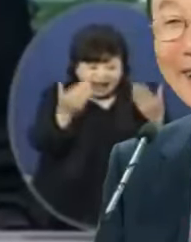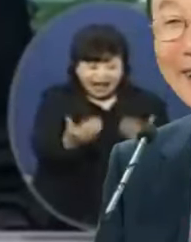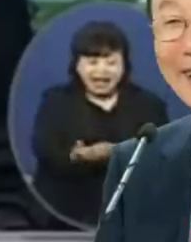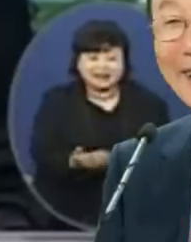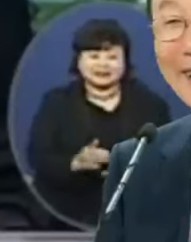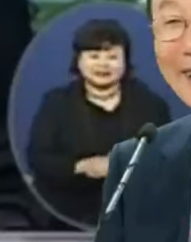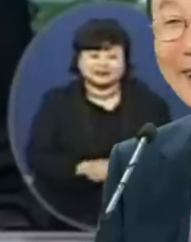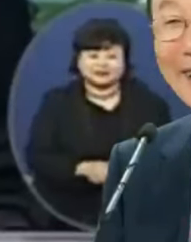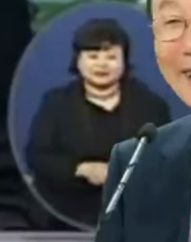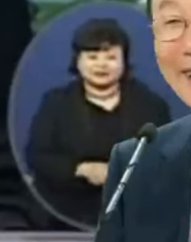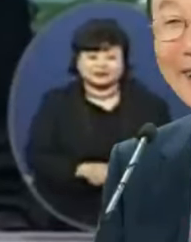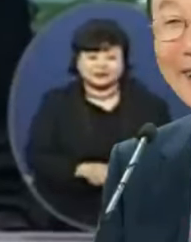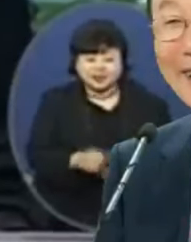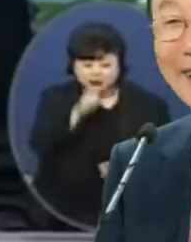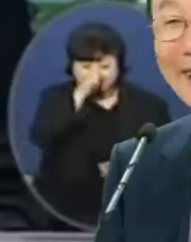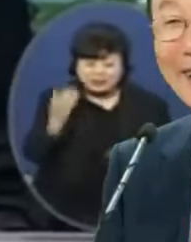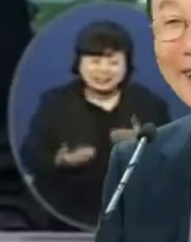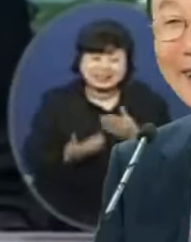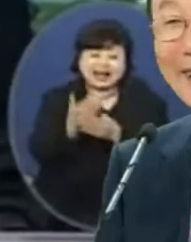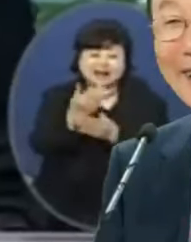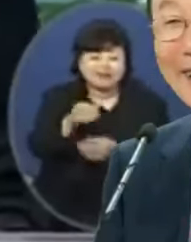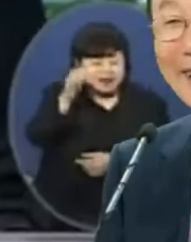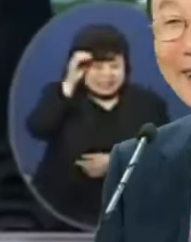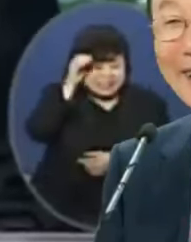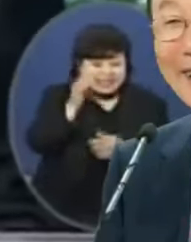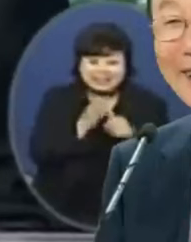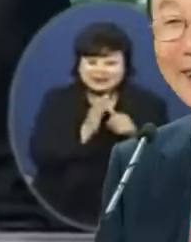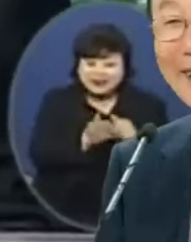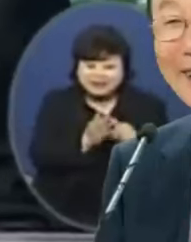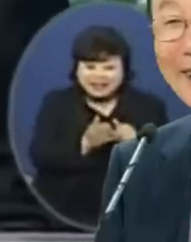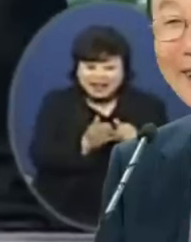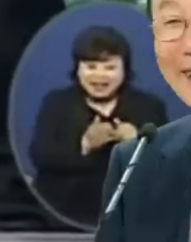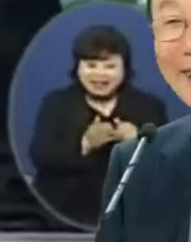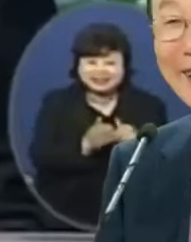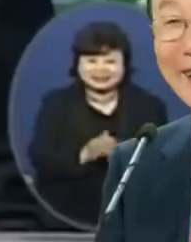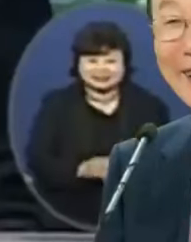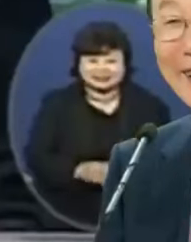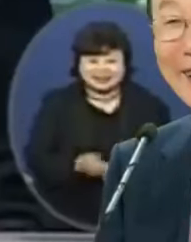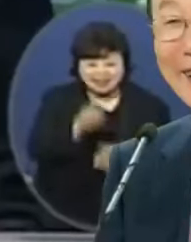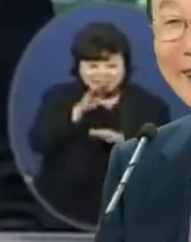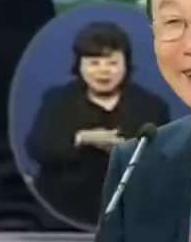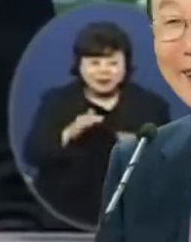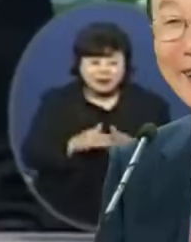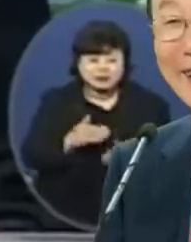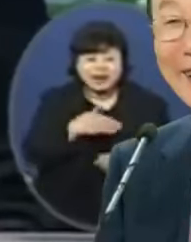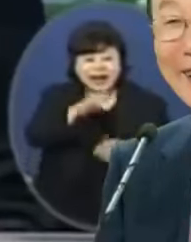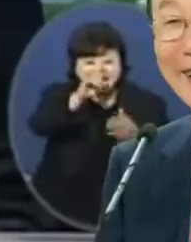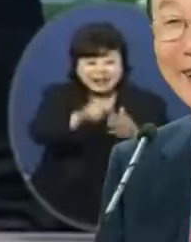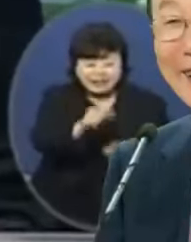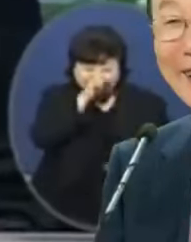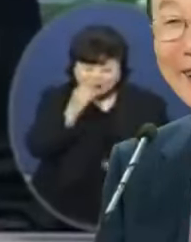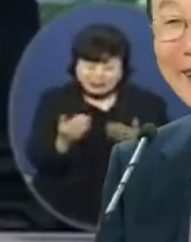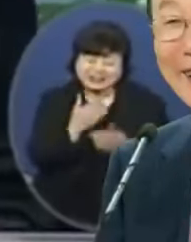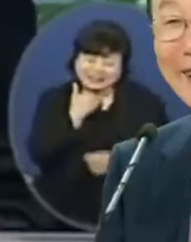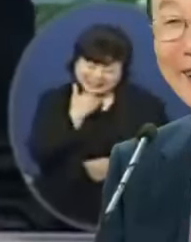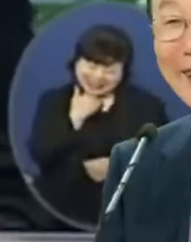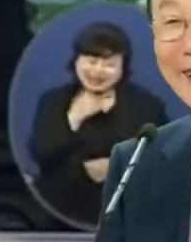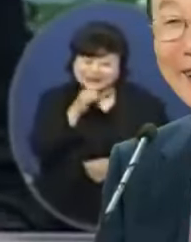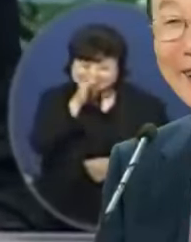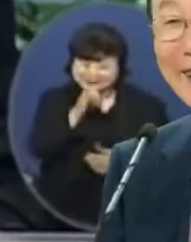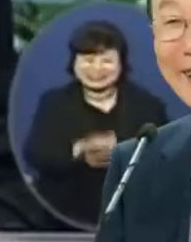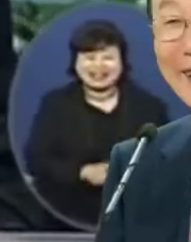여러분 좋은 일이 일어날 것을 기대하시기 바랍니다. 오늘 예배를 마치고 나가면 좋은 일이 기다리고 있는